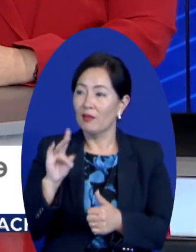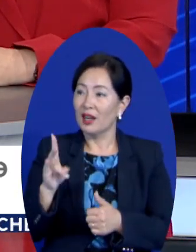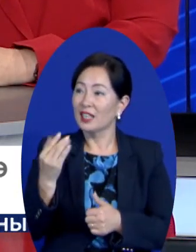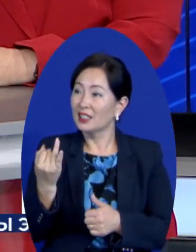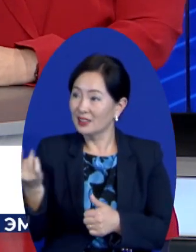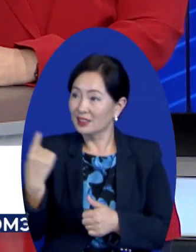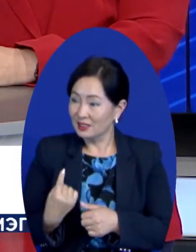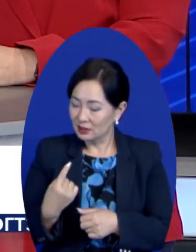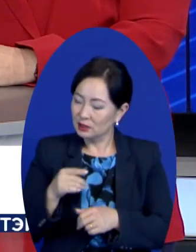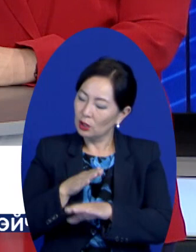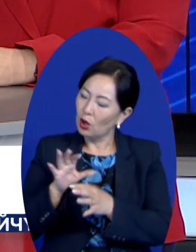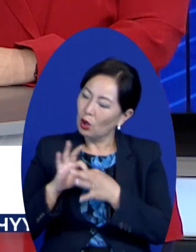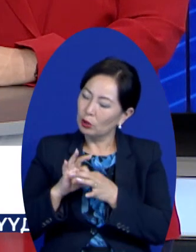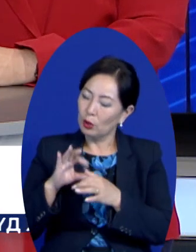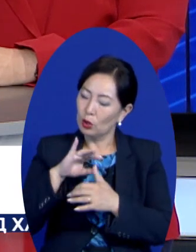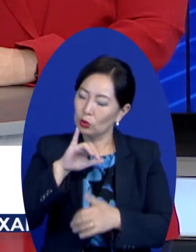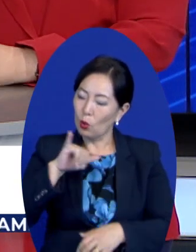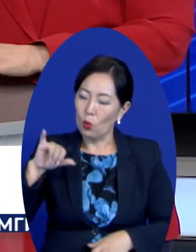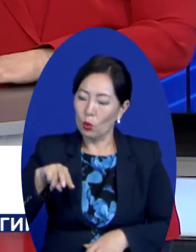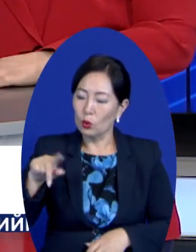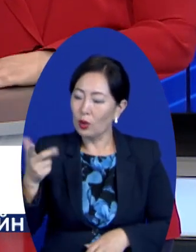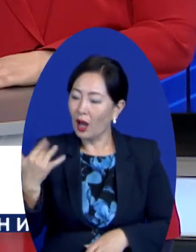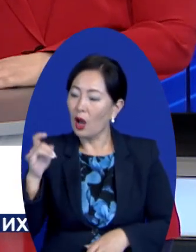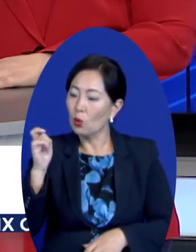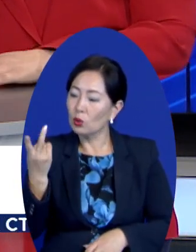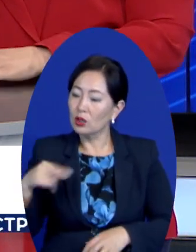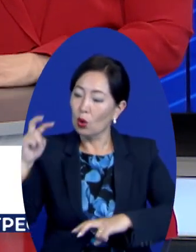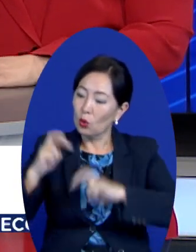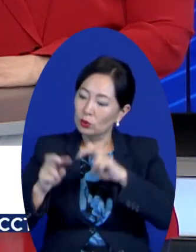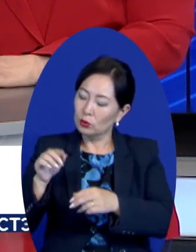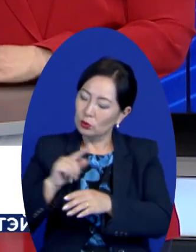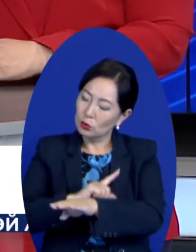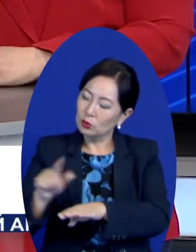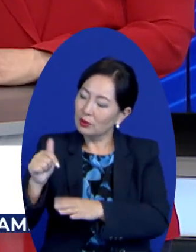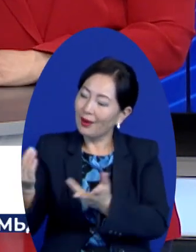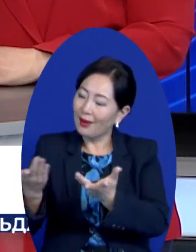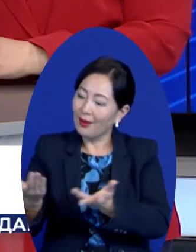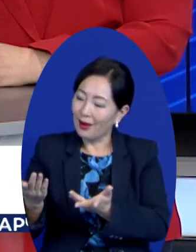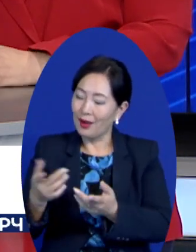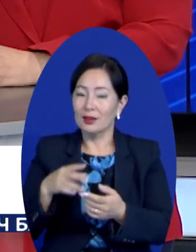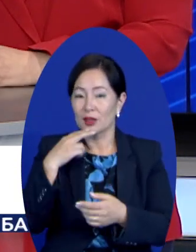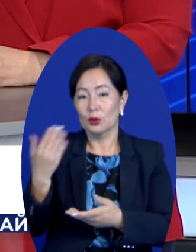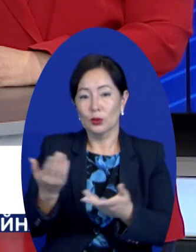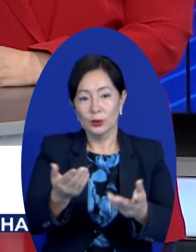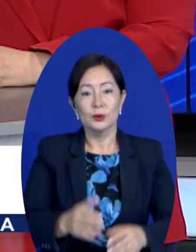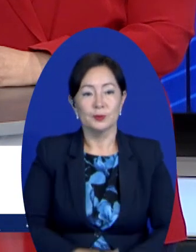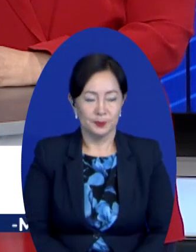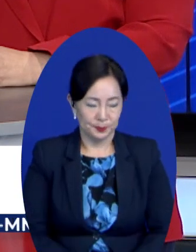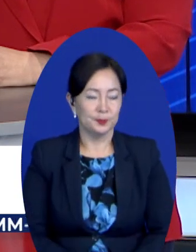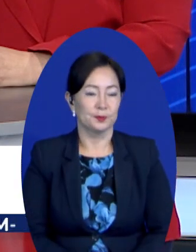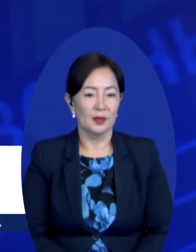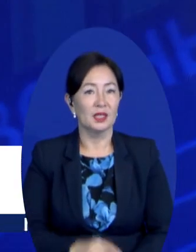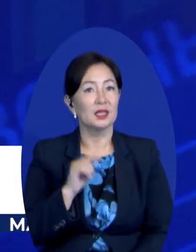айлчлалтай холбогдуулаад ер нь уул уурхай хүнд үйлдвэрийн салбарт бас ямар үр дүнгууд гарсан бол ямар мэдээнийг үзэгчтэй бас хүрэх бол. Тэлгэх байх уу.